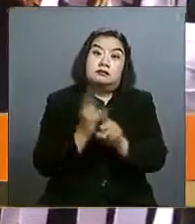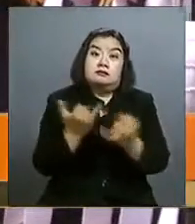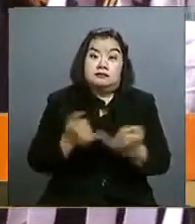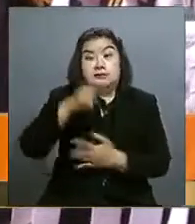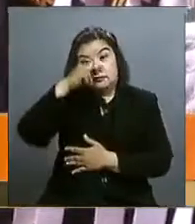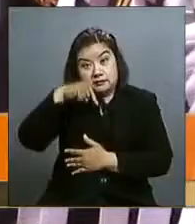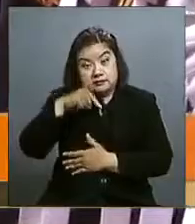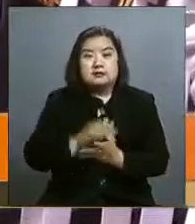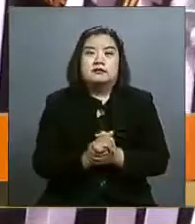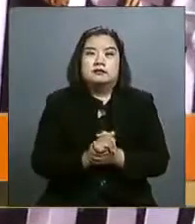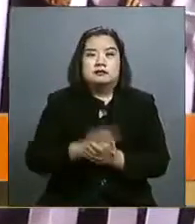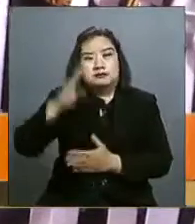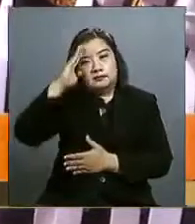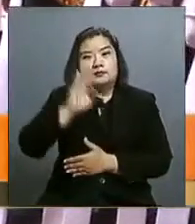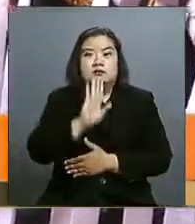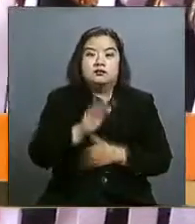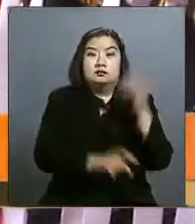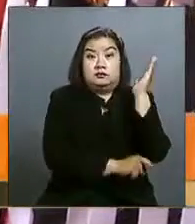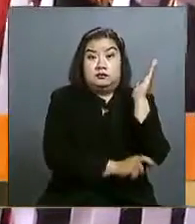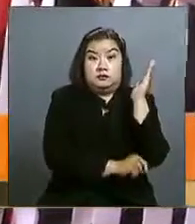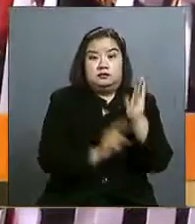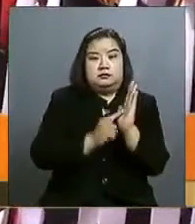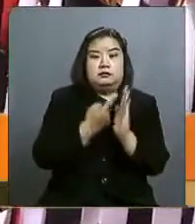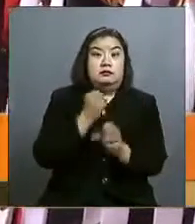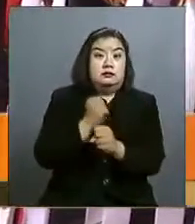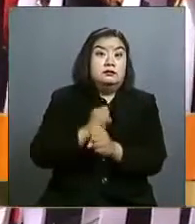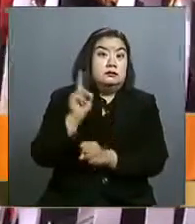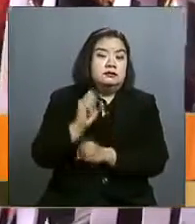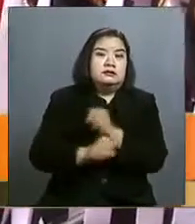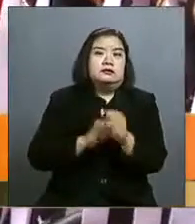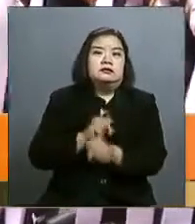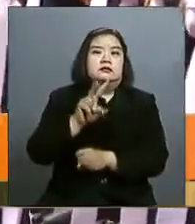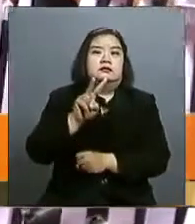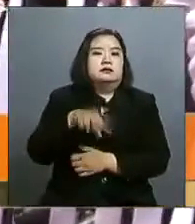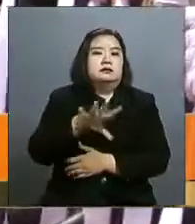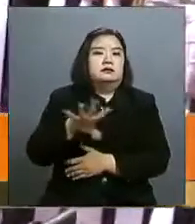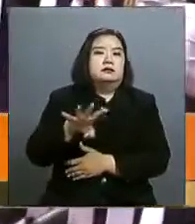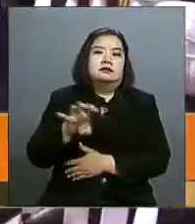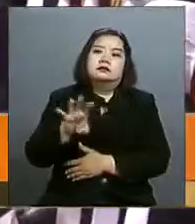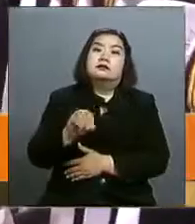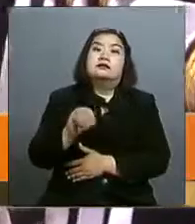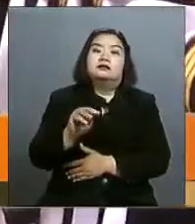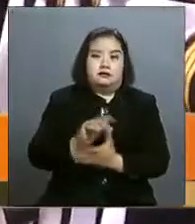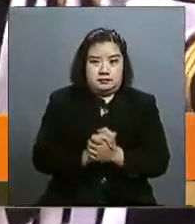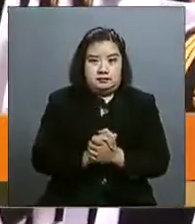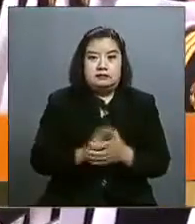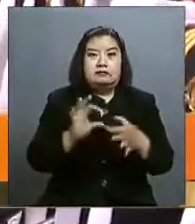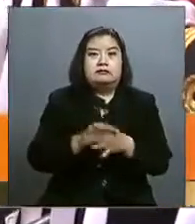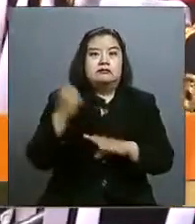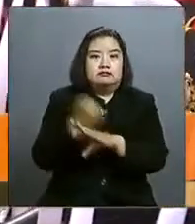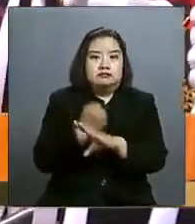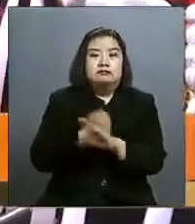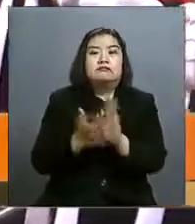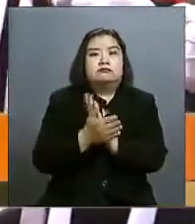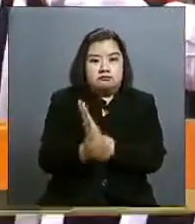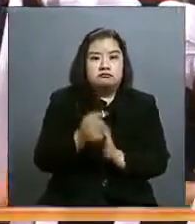ไทยและกองทัพบกสิงคโปร์ที่เริ่มดำเนินการมาตั้งแต่ปี2540โดยเน้นการฝึกทักษะความชำนาญในการ